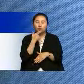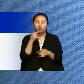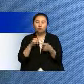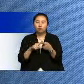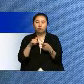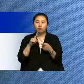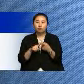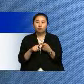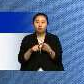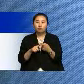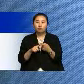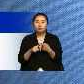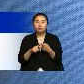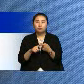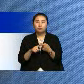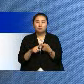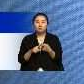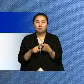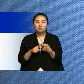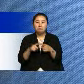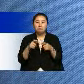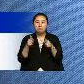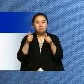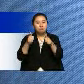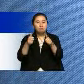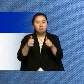없는 것들 이런 부분에 대해서 판사가